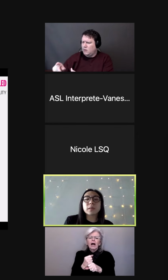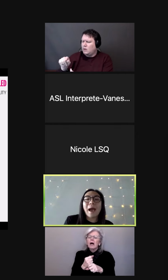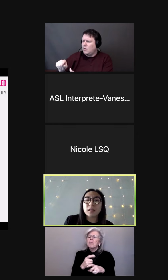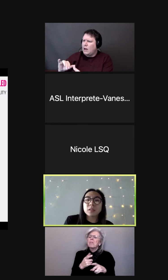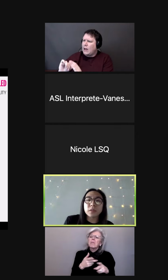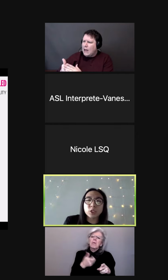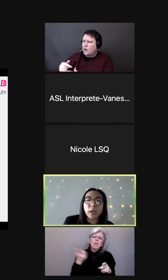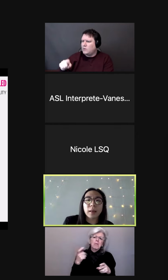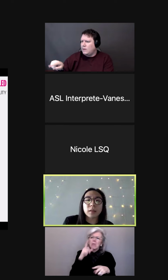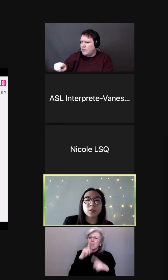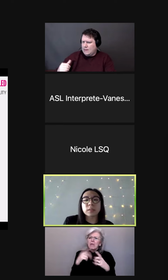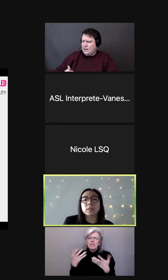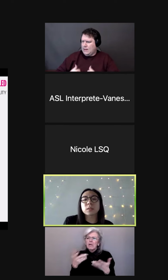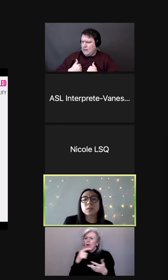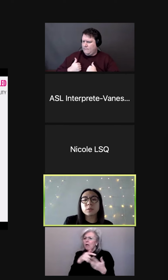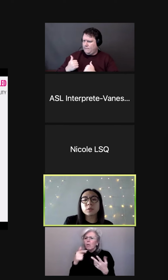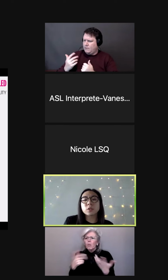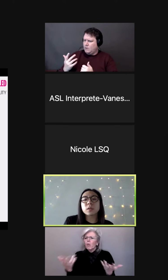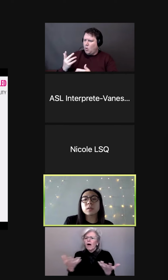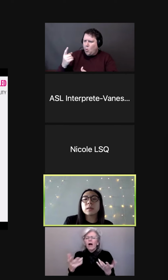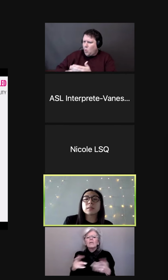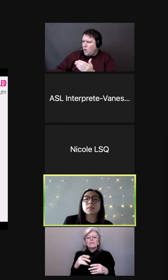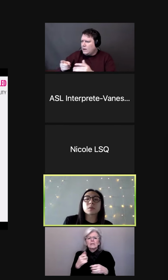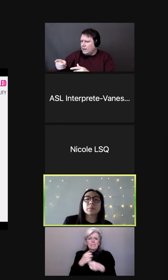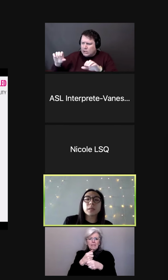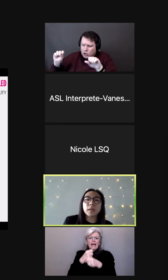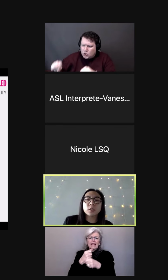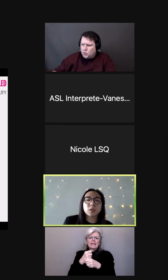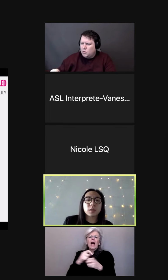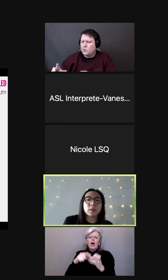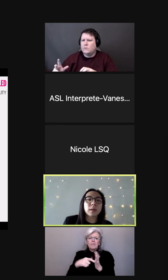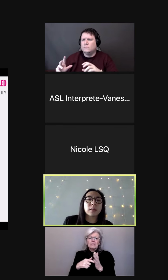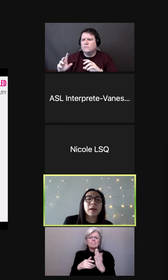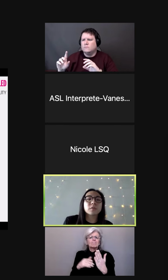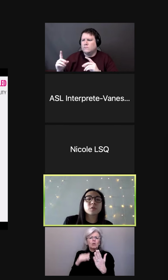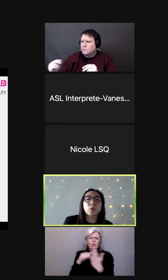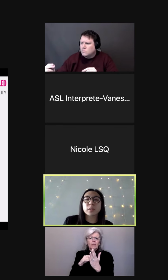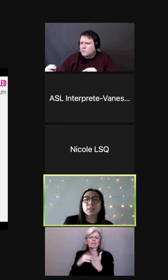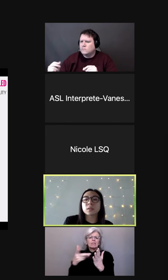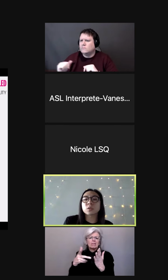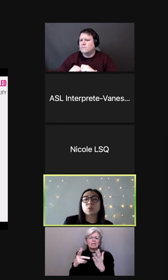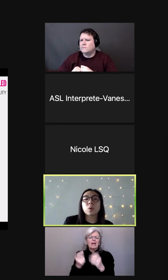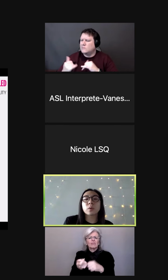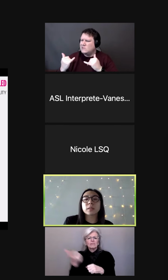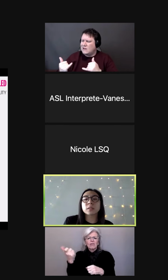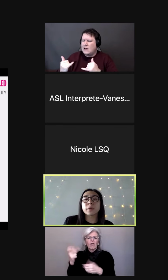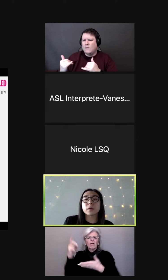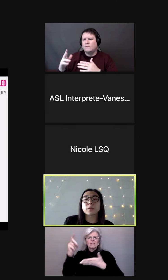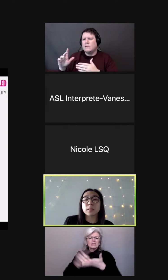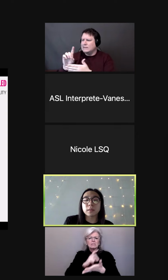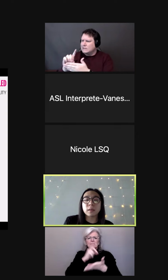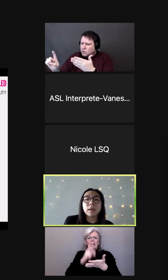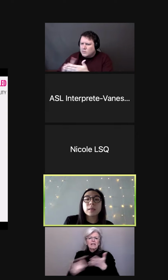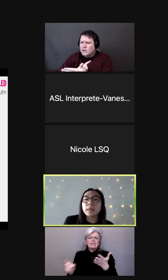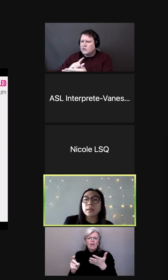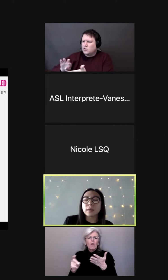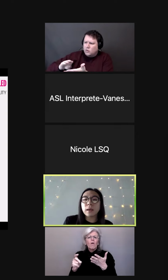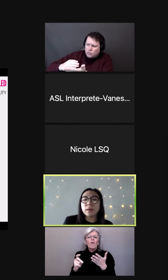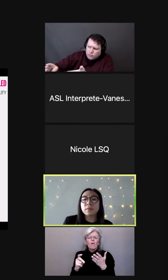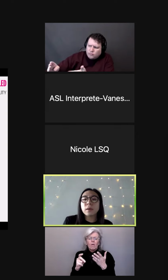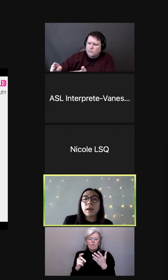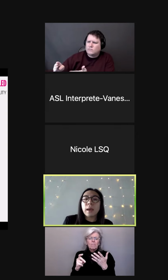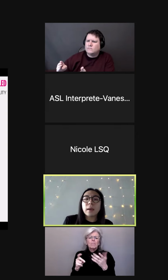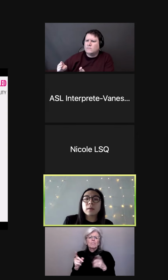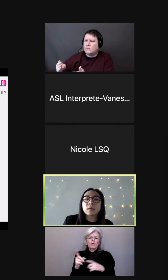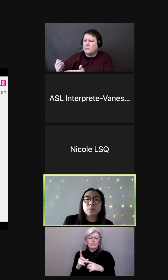faire. Les militants ont commencé à contester l'exclusion, la discrimination et